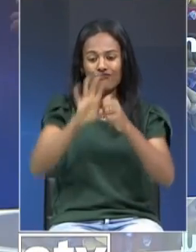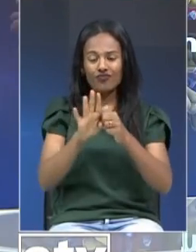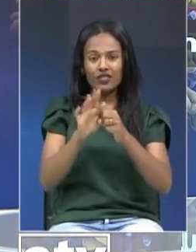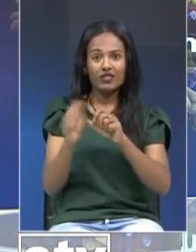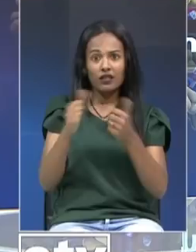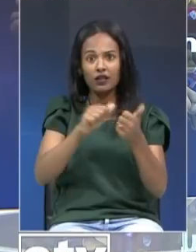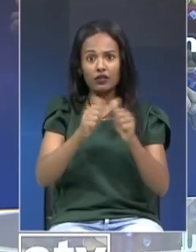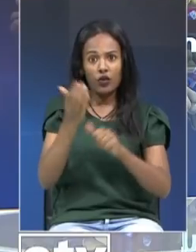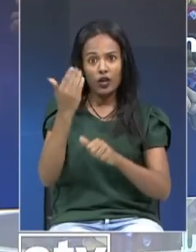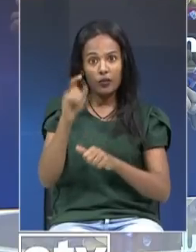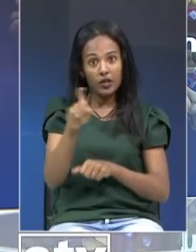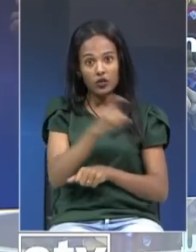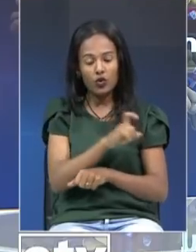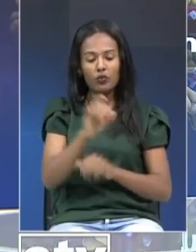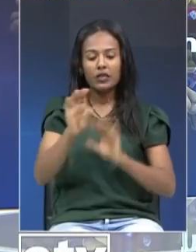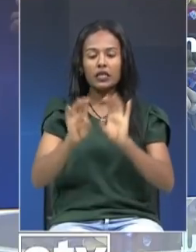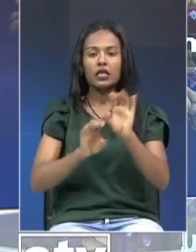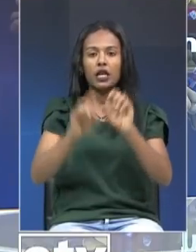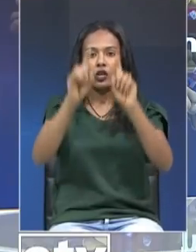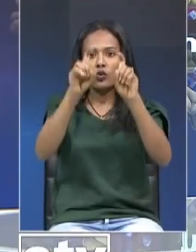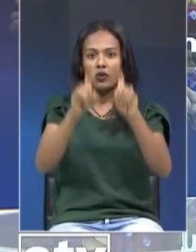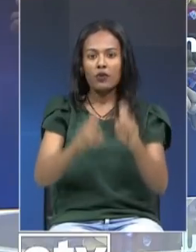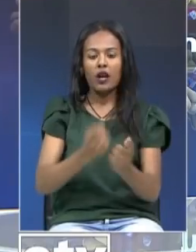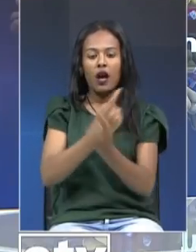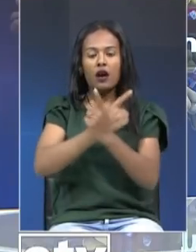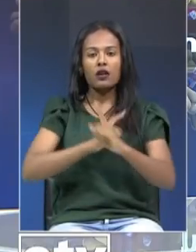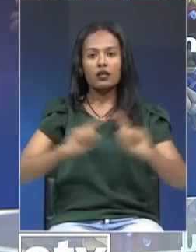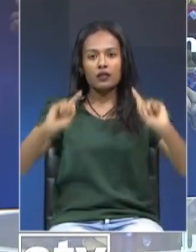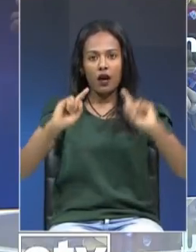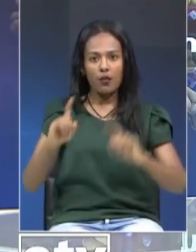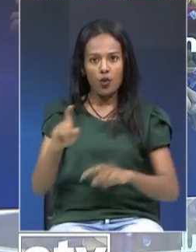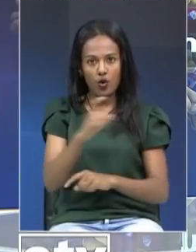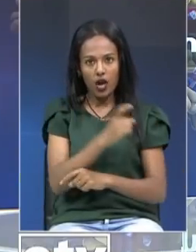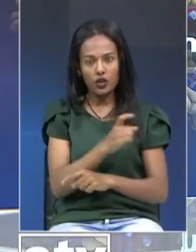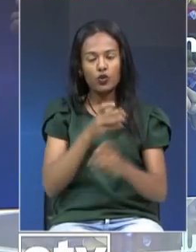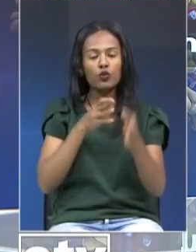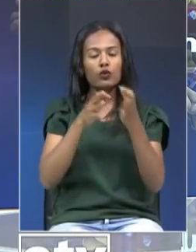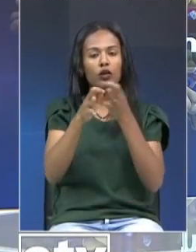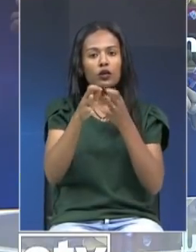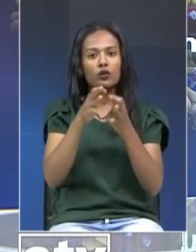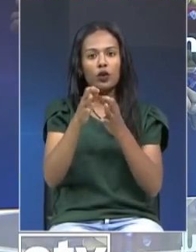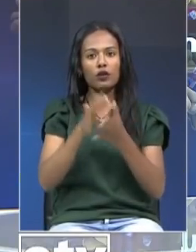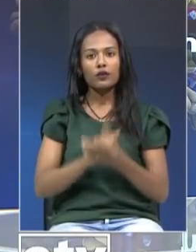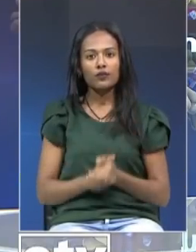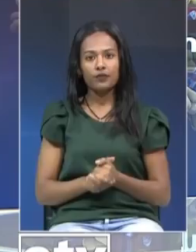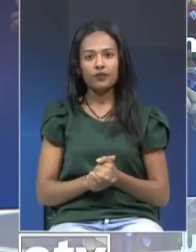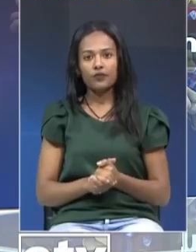ተጠርጥረው የነበረ ሲሆን በተደረገላቸው ምርመራ ነጻ መሆናቸው ተገልጿል።